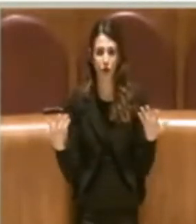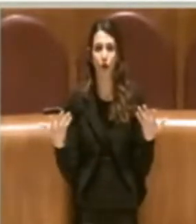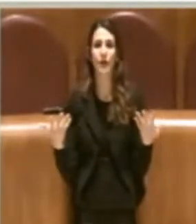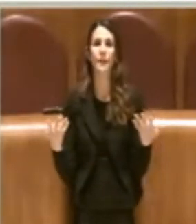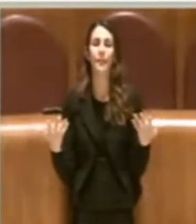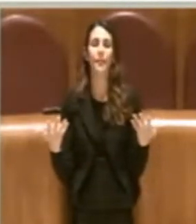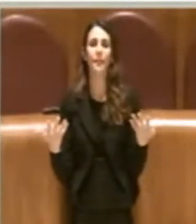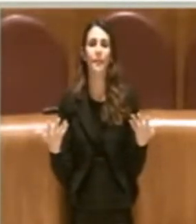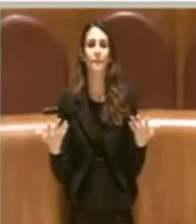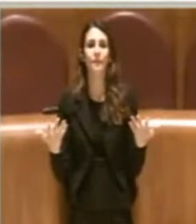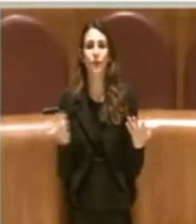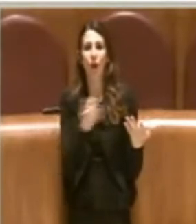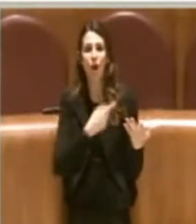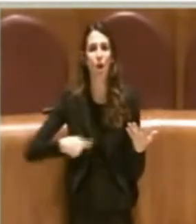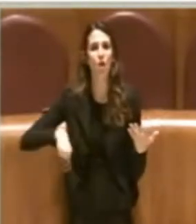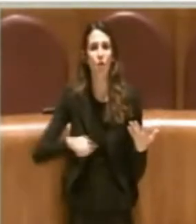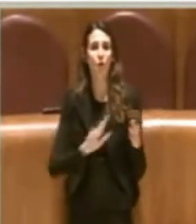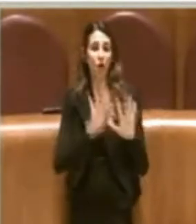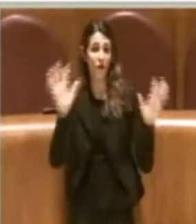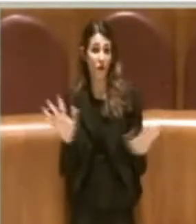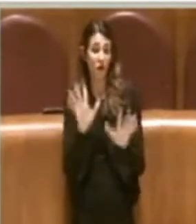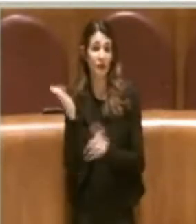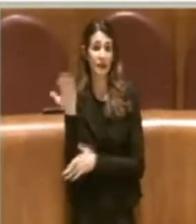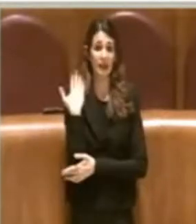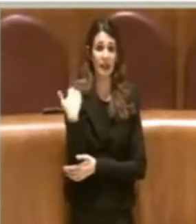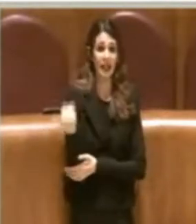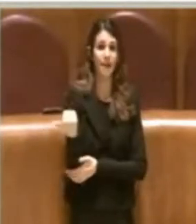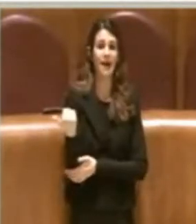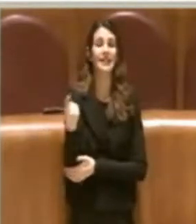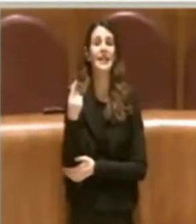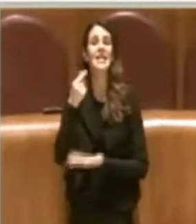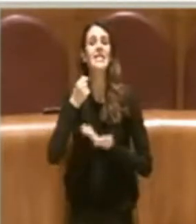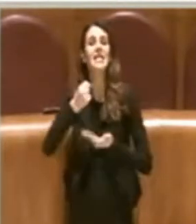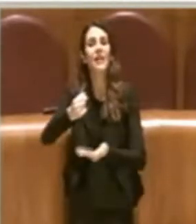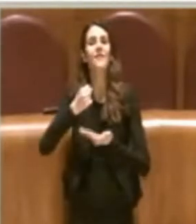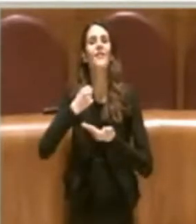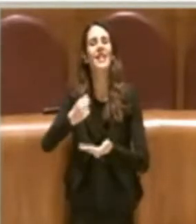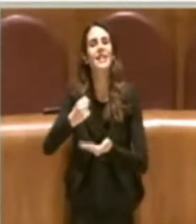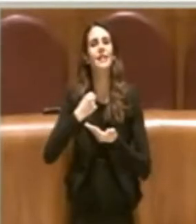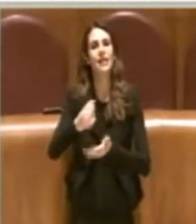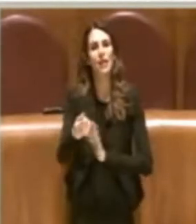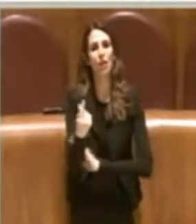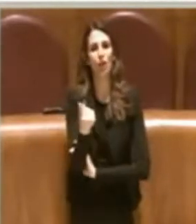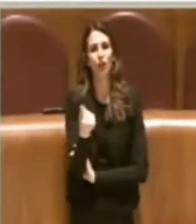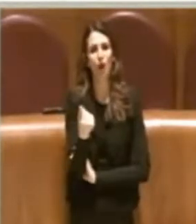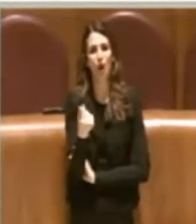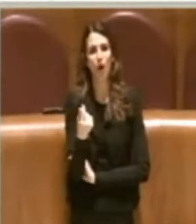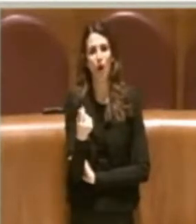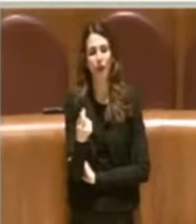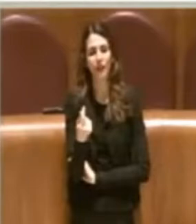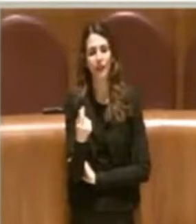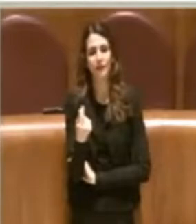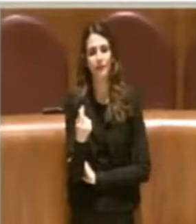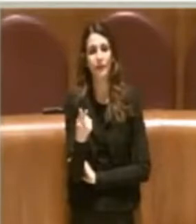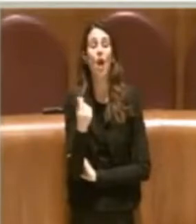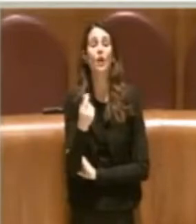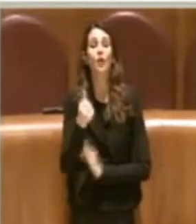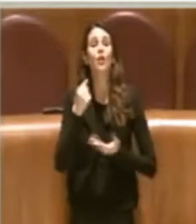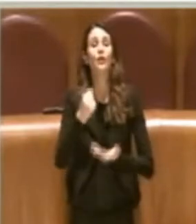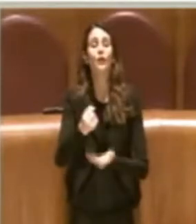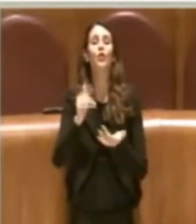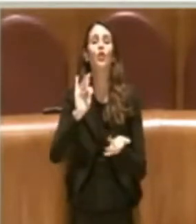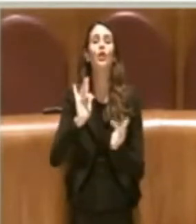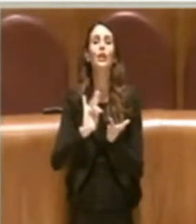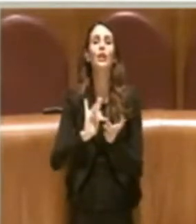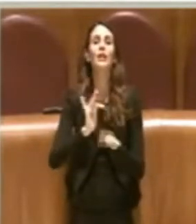anche chiamati a dover investire dei soldi e quindi dei fondi per questa digitalizzazione,